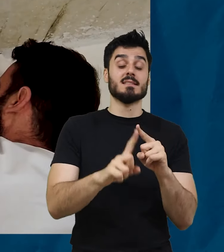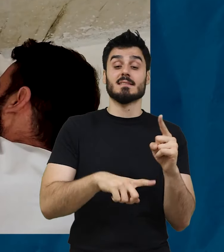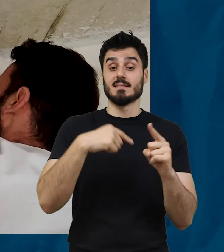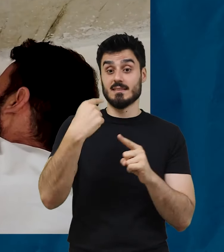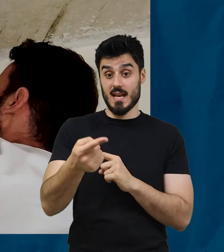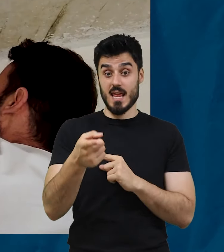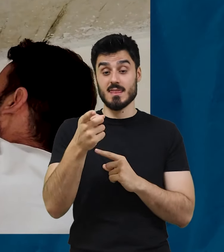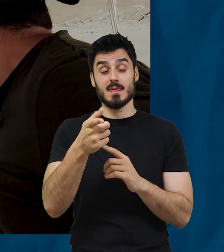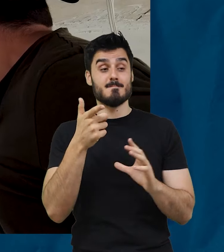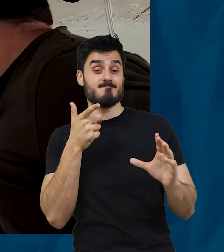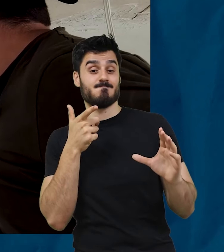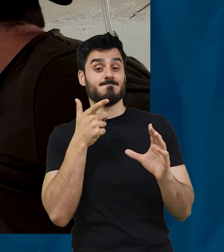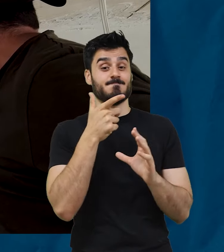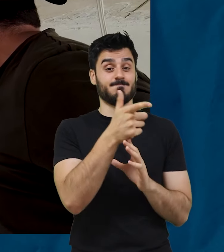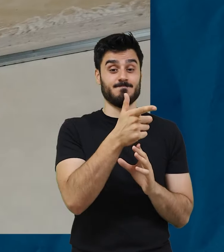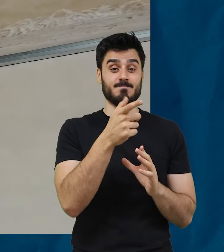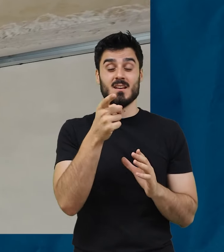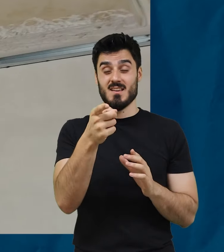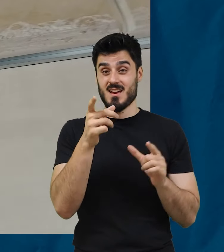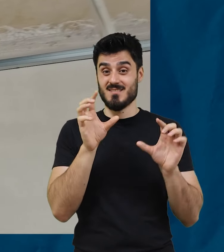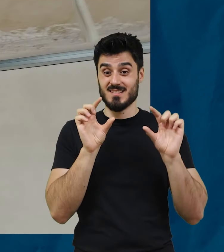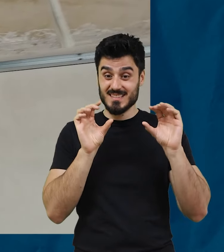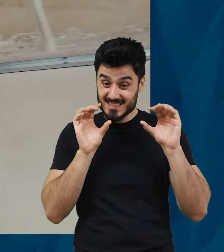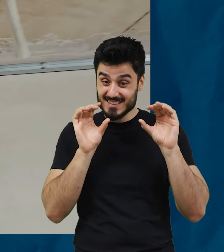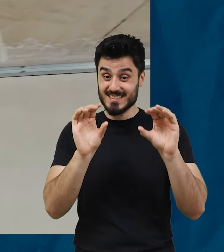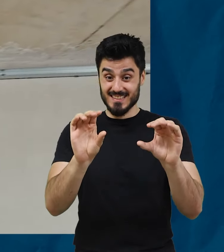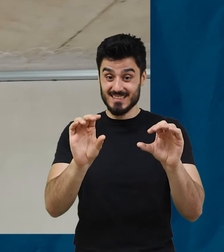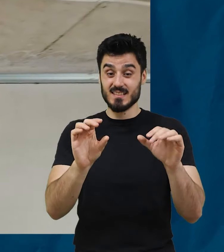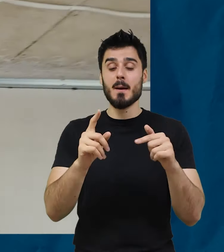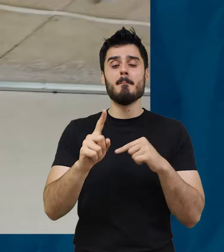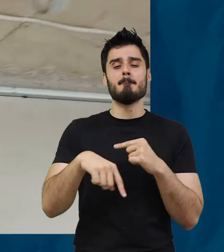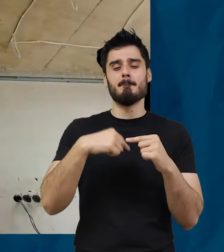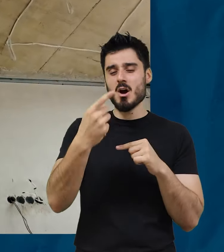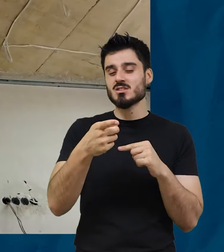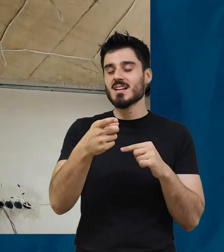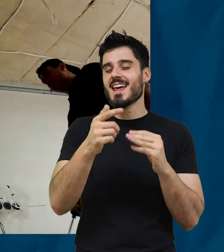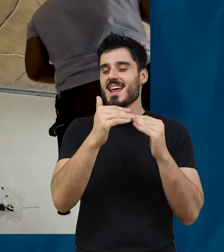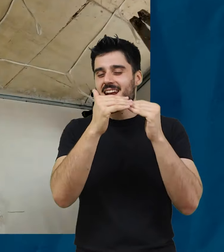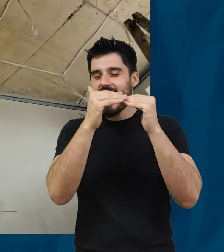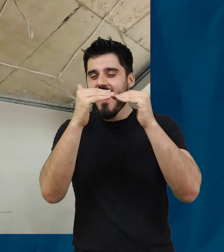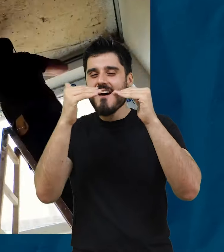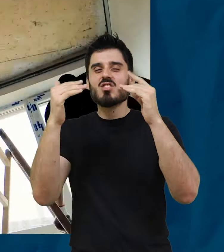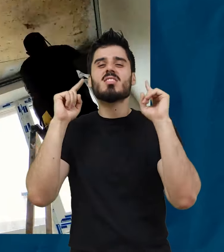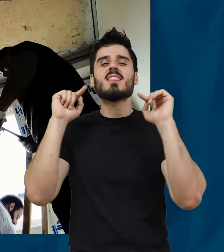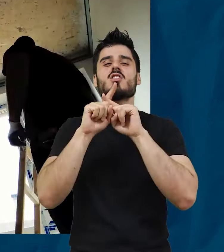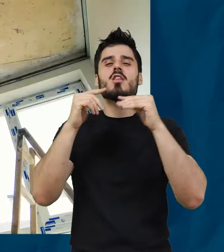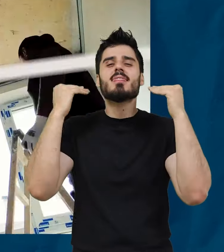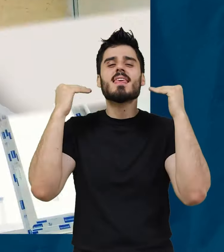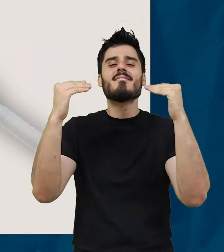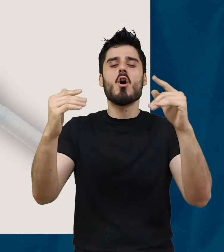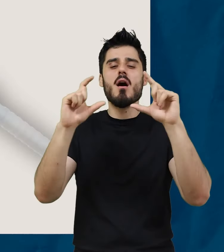След това обкантваме стените с УД профила от нивелир, като по този начин задаваме нивото на